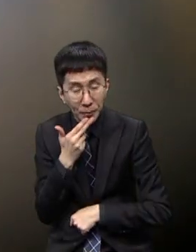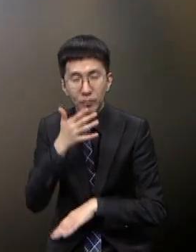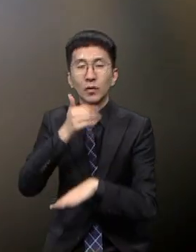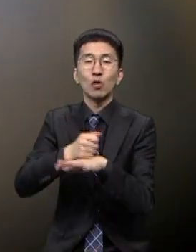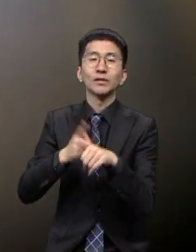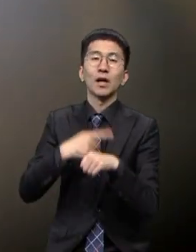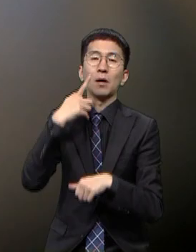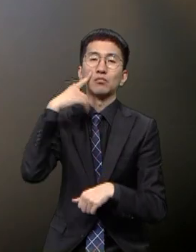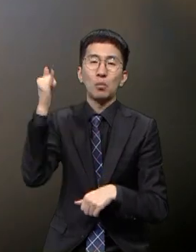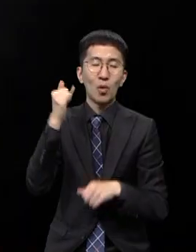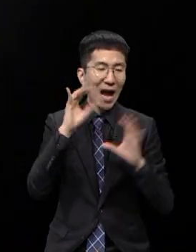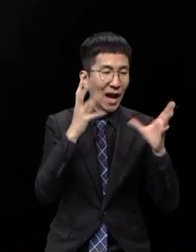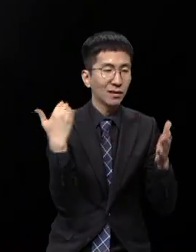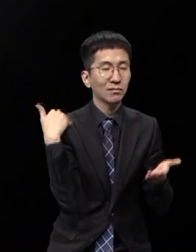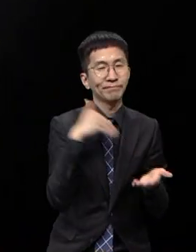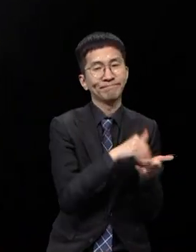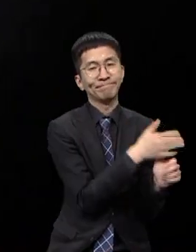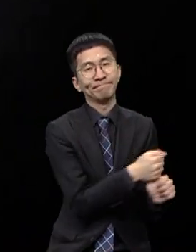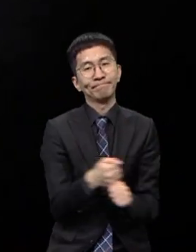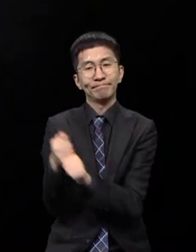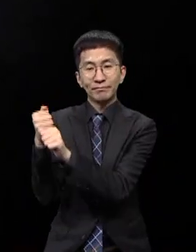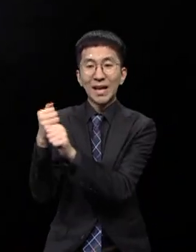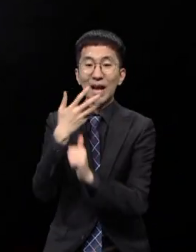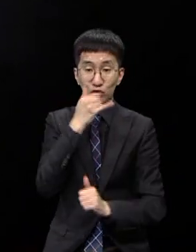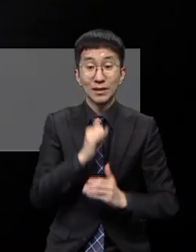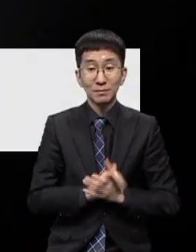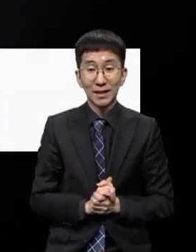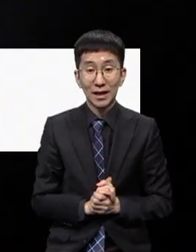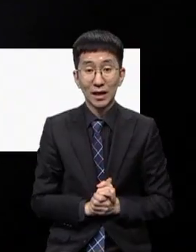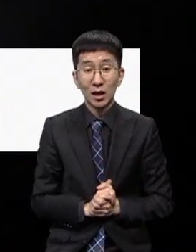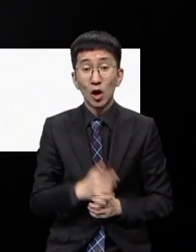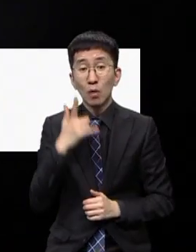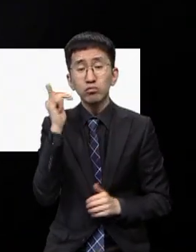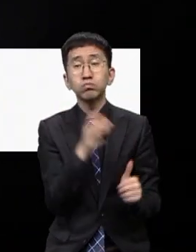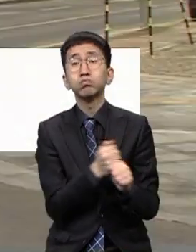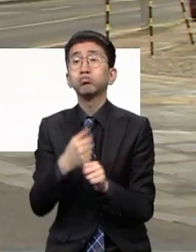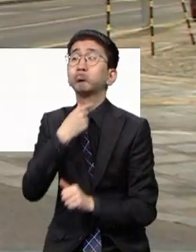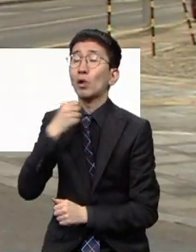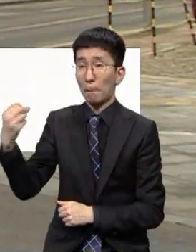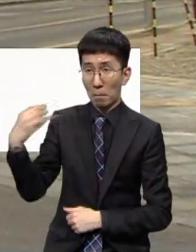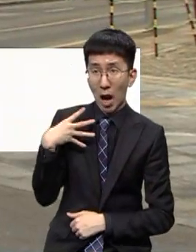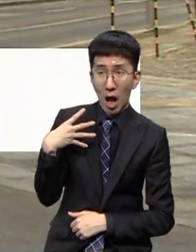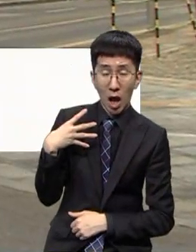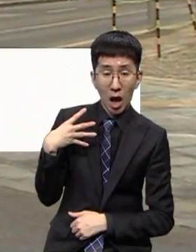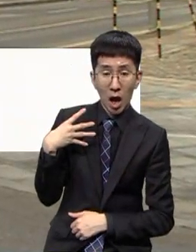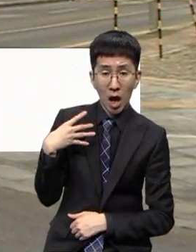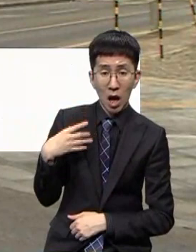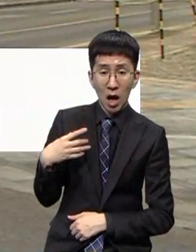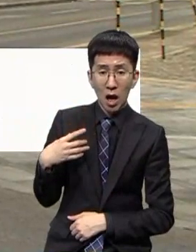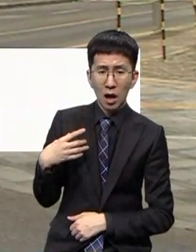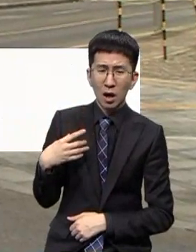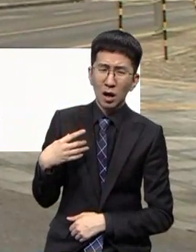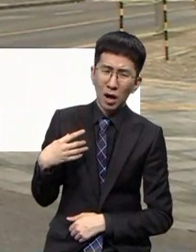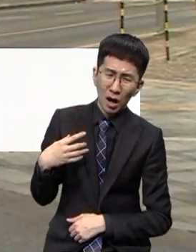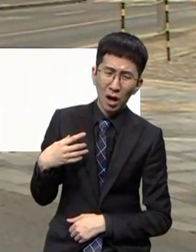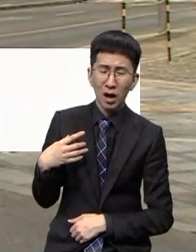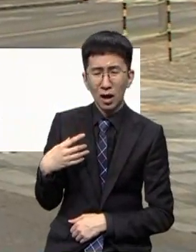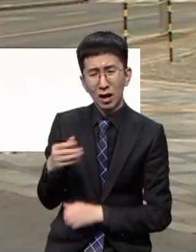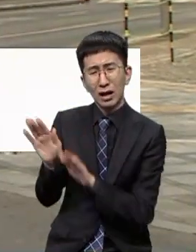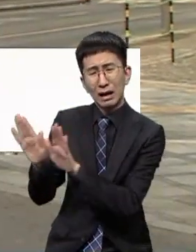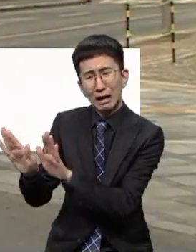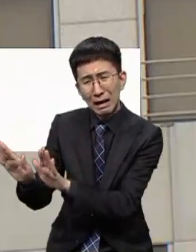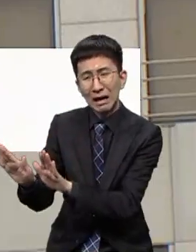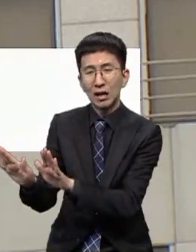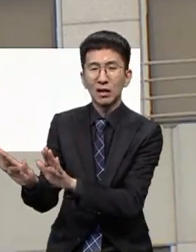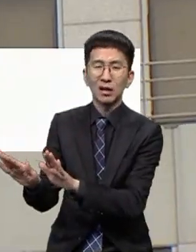부모가 아이를 데려가는 걸 제한하기 힘듭니다. 부모들이 막 데려가겠다고 약간 개입하고 노력을 하지만 약간 열악한